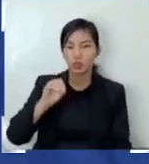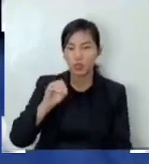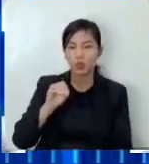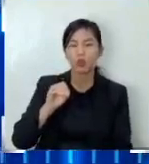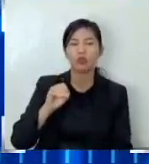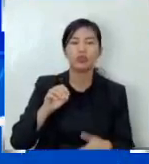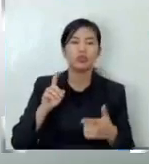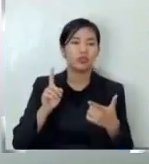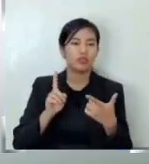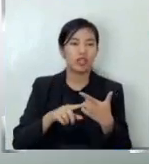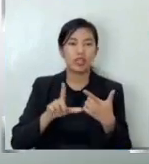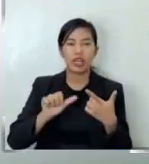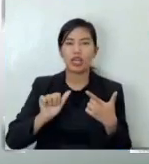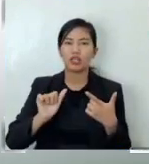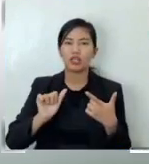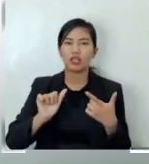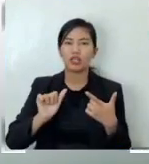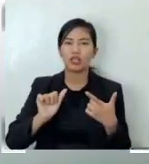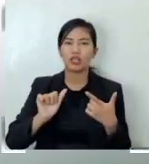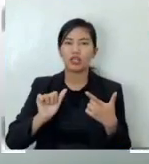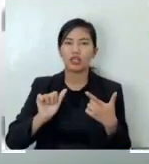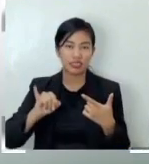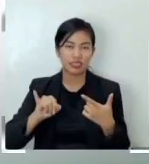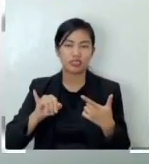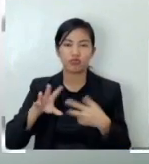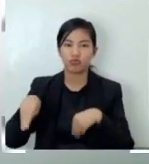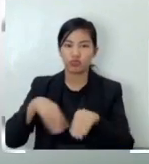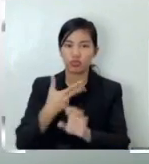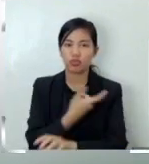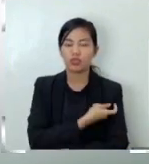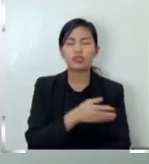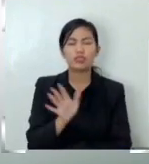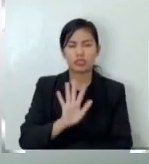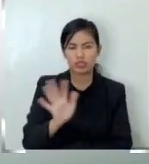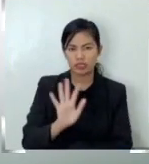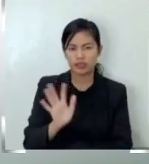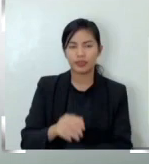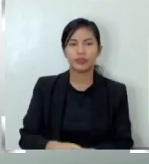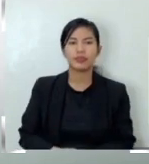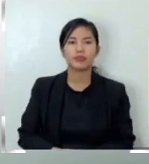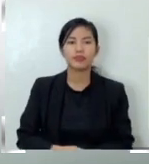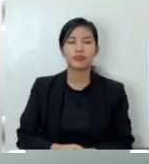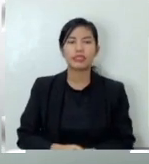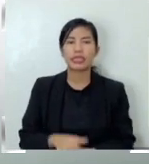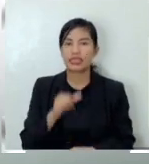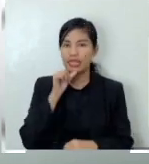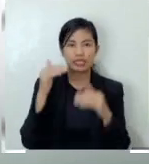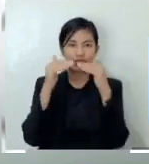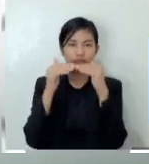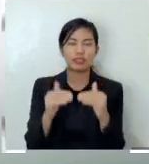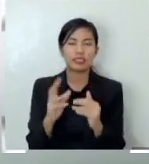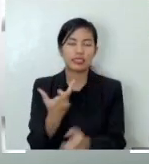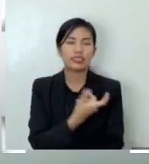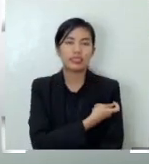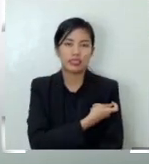ito dinevelop para maging kakompetensya o kabuka ng bakuna. Hindi po siya pwedeng maging